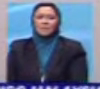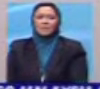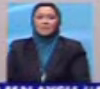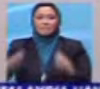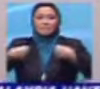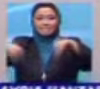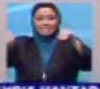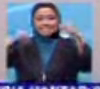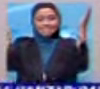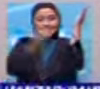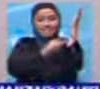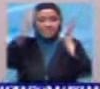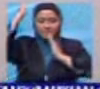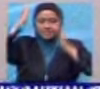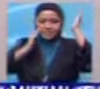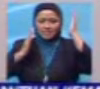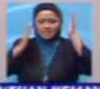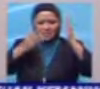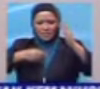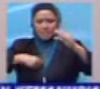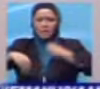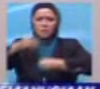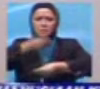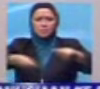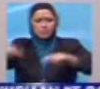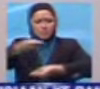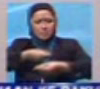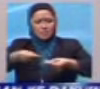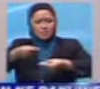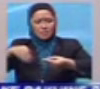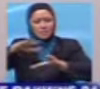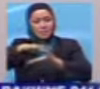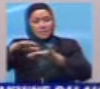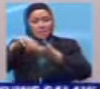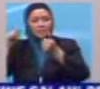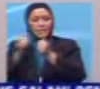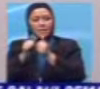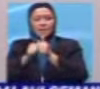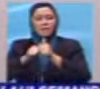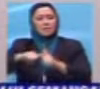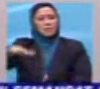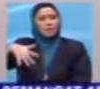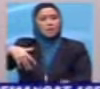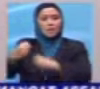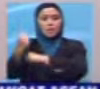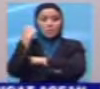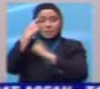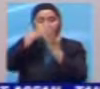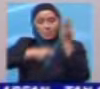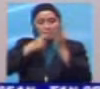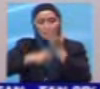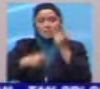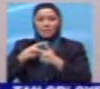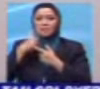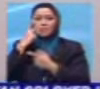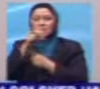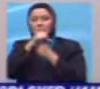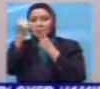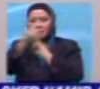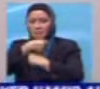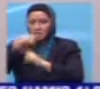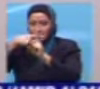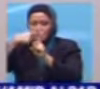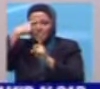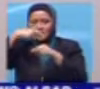Pasaran getah Malaysia dijangka diniagakan bercampur-campur dengan jangkaan pengukuhan harga dan peningkatan sentimen positif terhadap komoditi